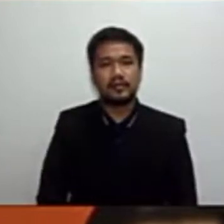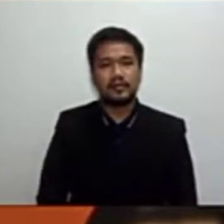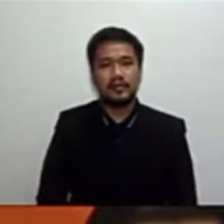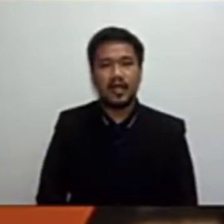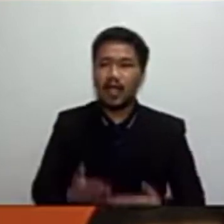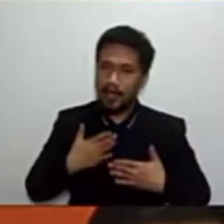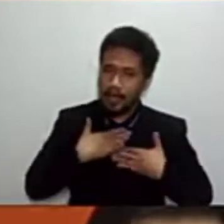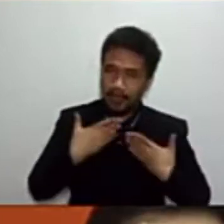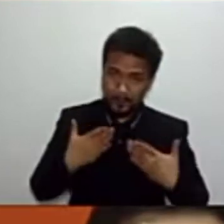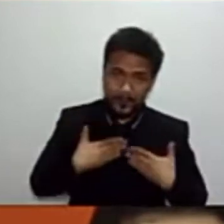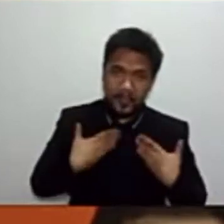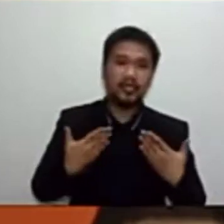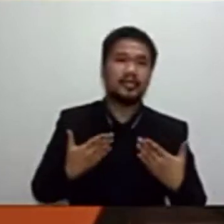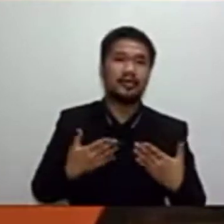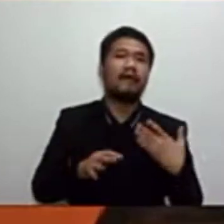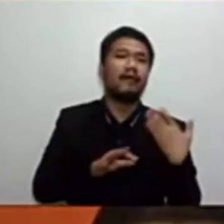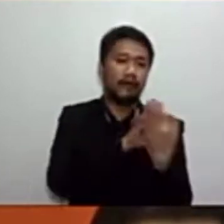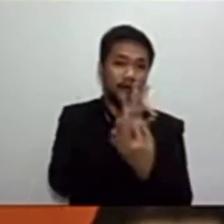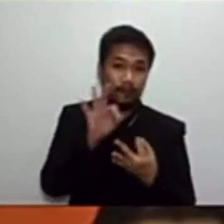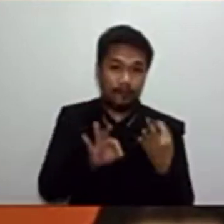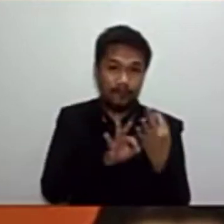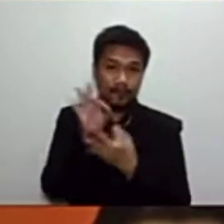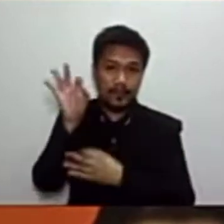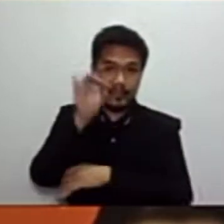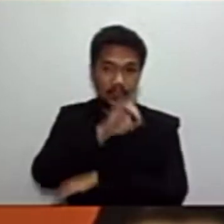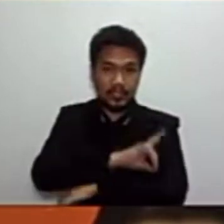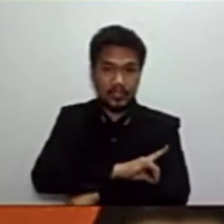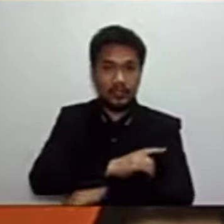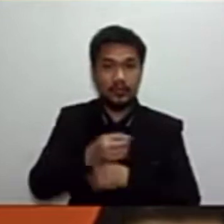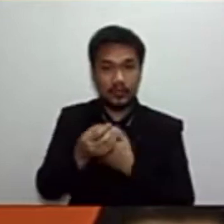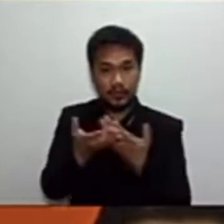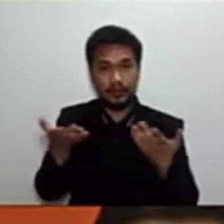Maligayang kapistahan sa inyong lahat.